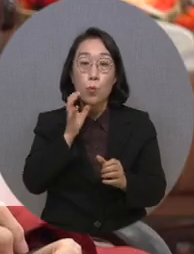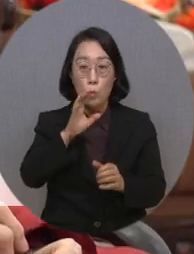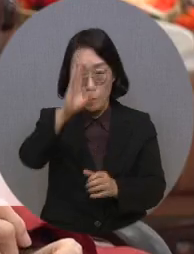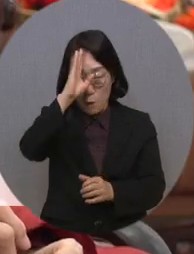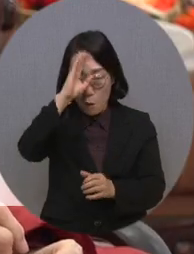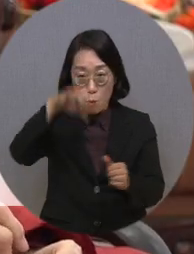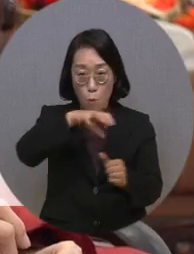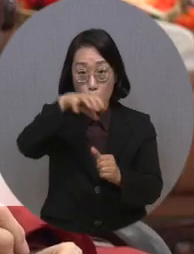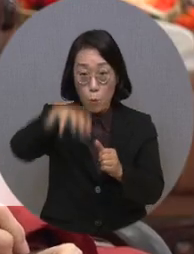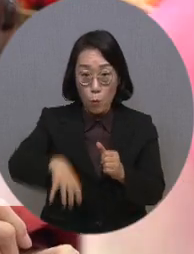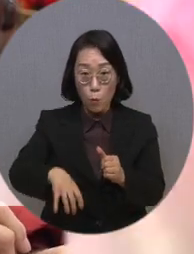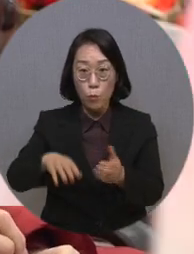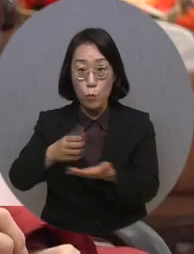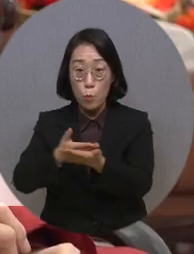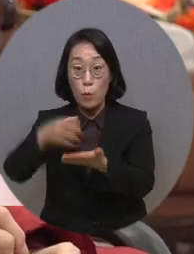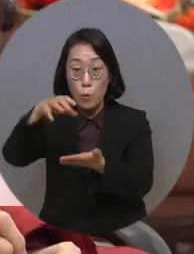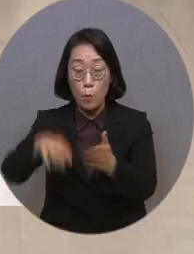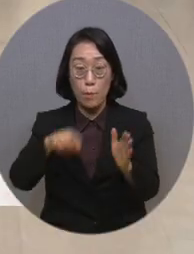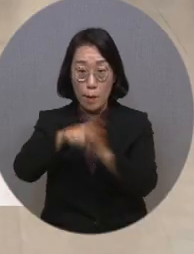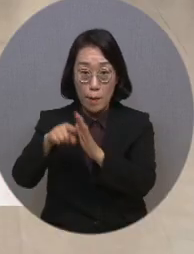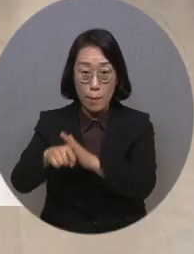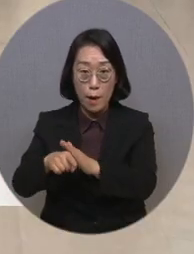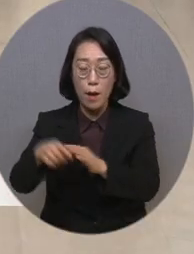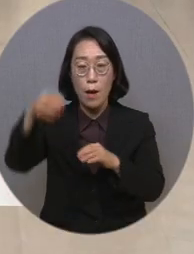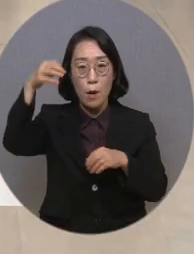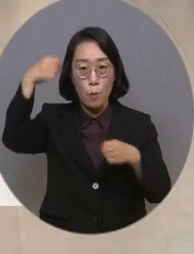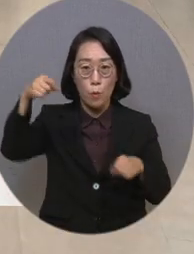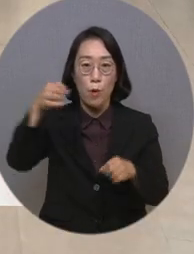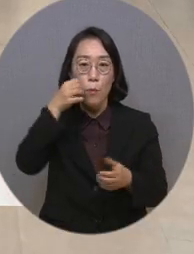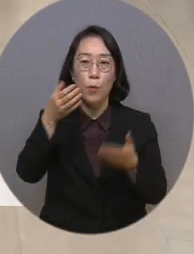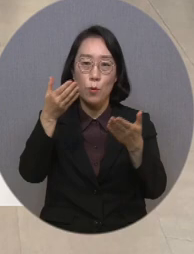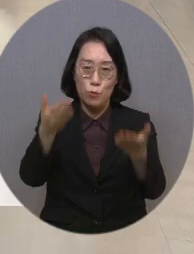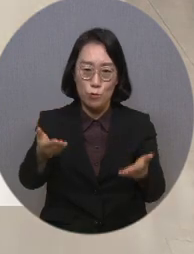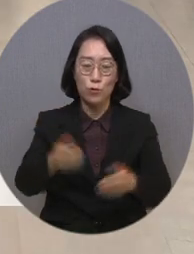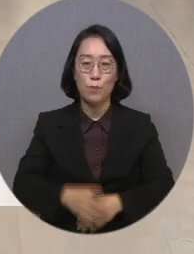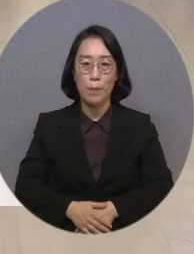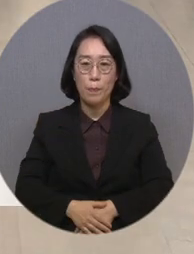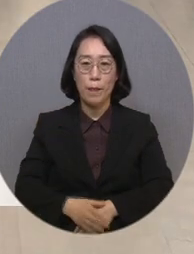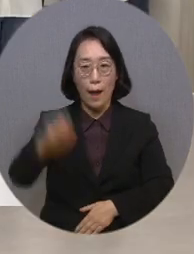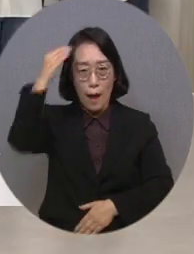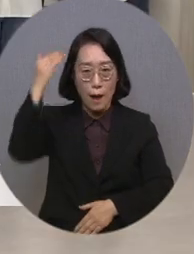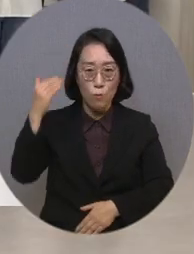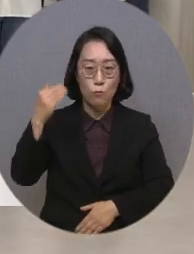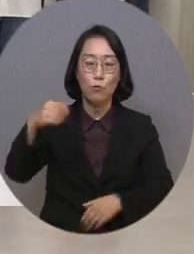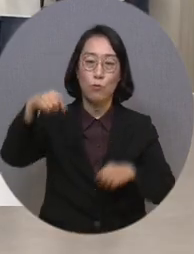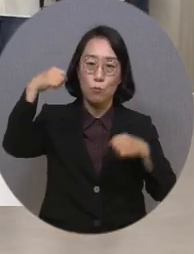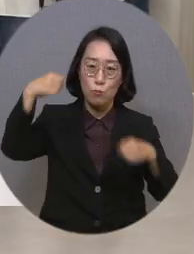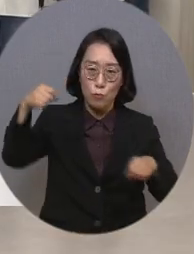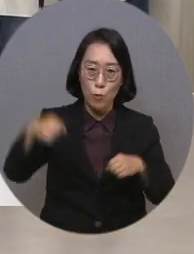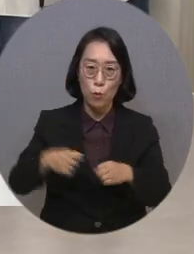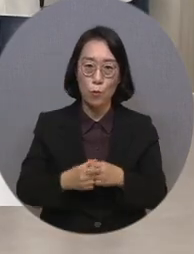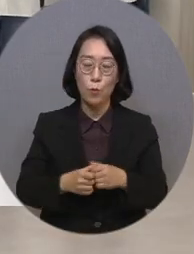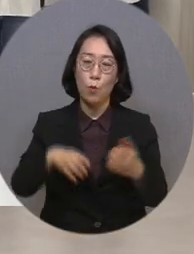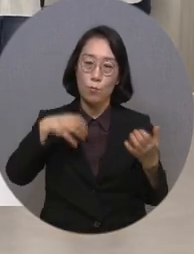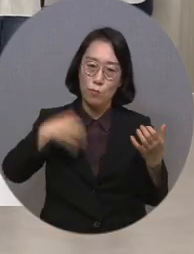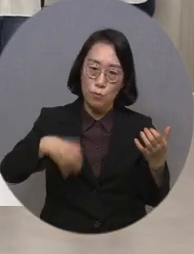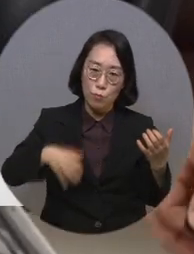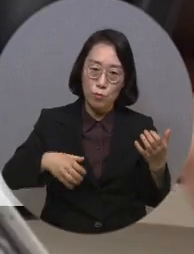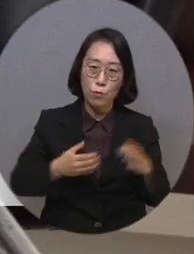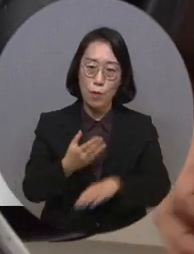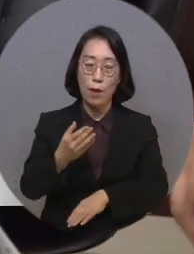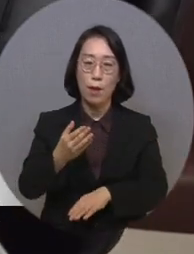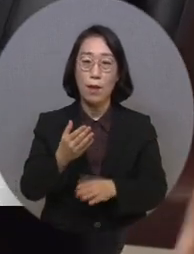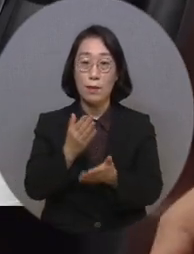경로당 노인들에게 삶의 활력을 전하기 위해 진행됐습니다. 한국무용과 통기타, 아코디언, 우크렐레